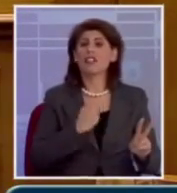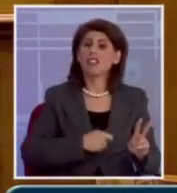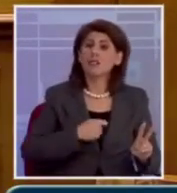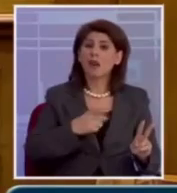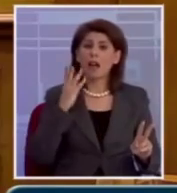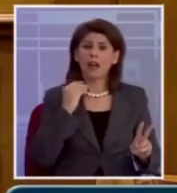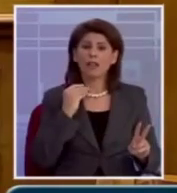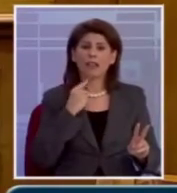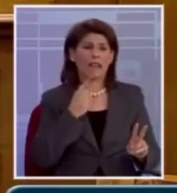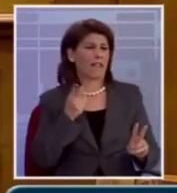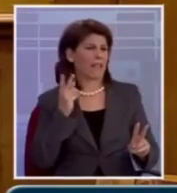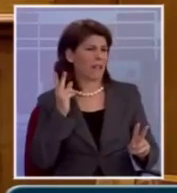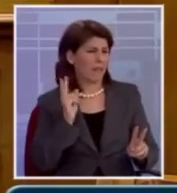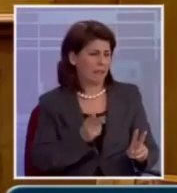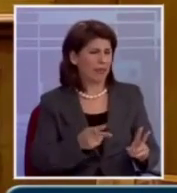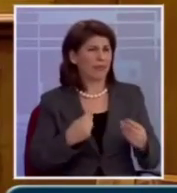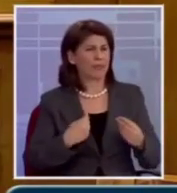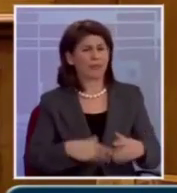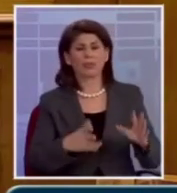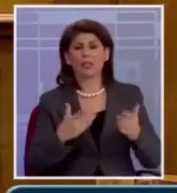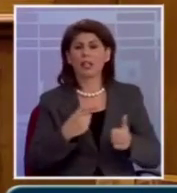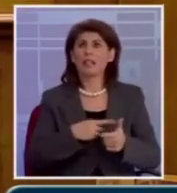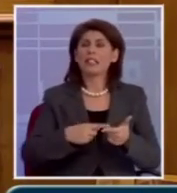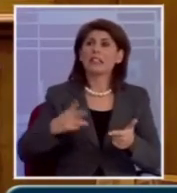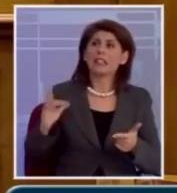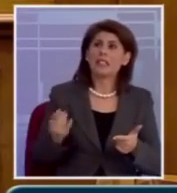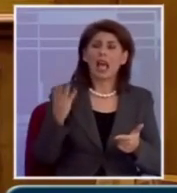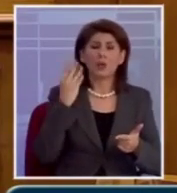είτε αφορισμοί, είτε